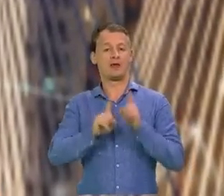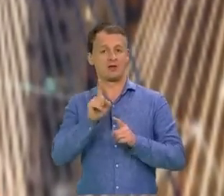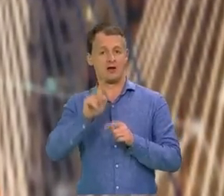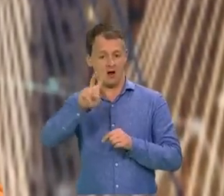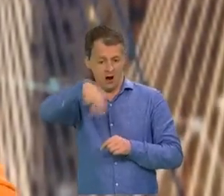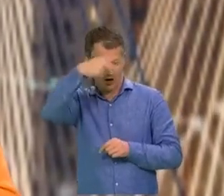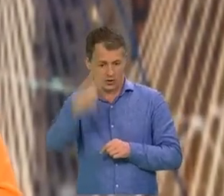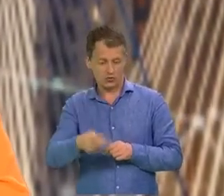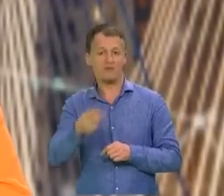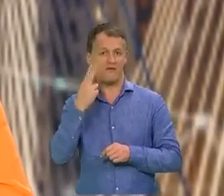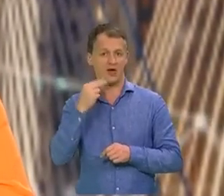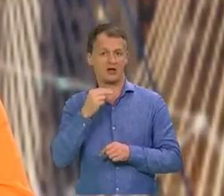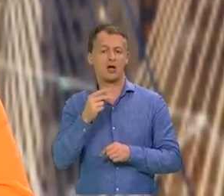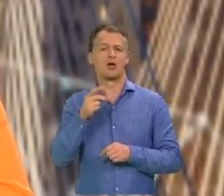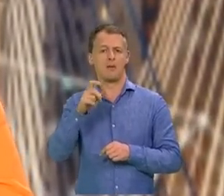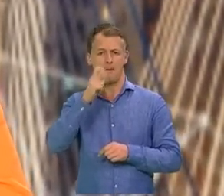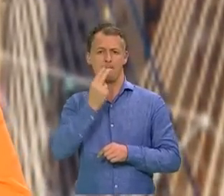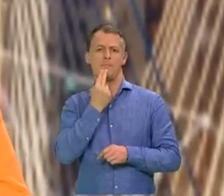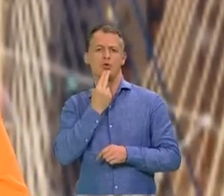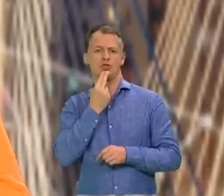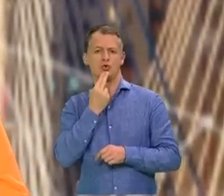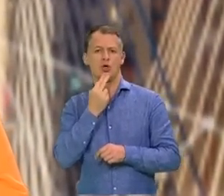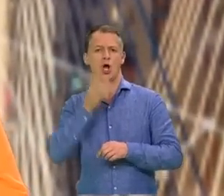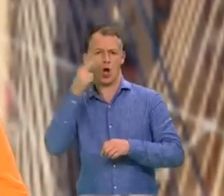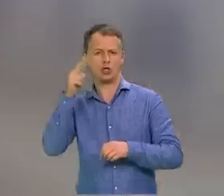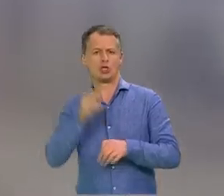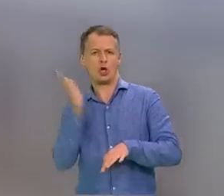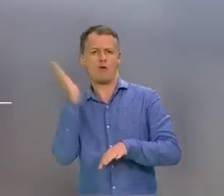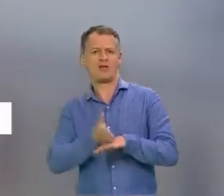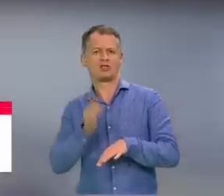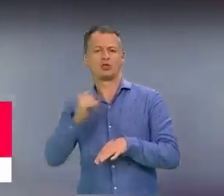dacă aceasta a căzut la pământ, ar fi continuat să o lovească și cu picioarele.